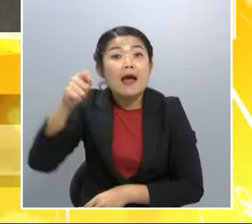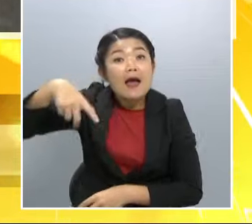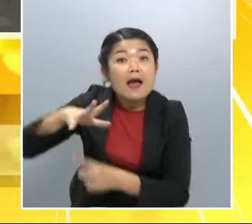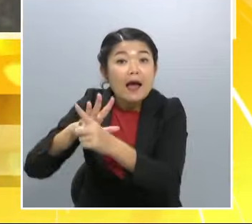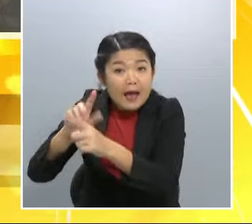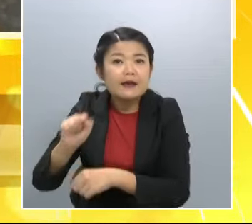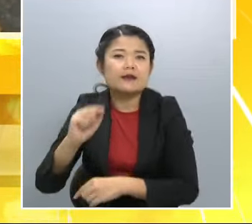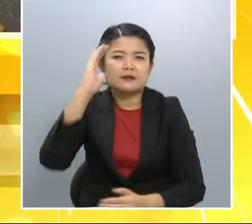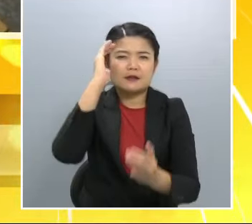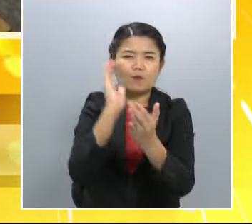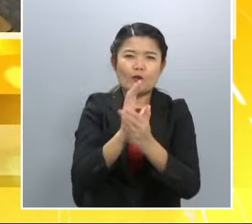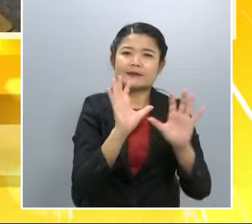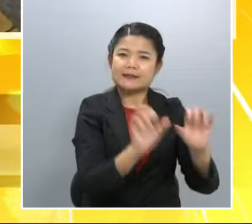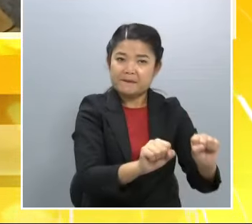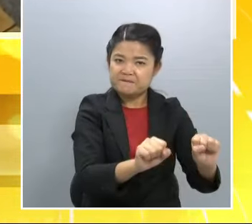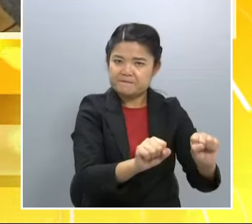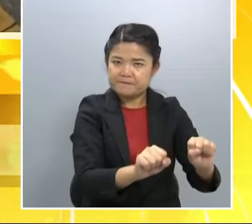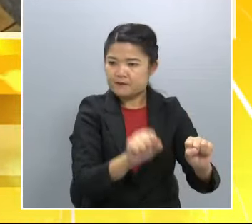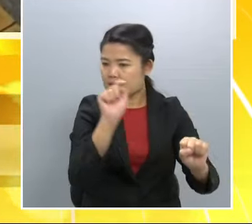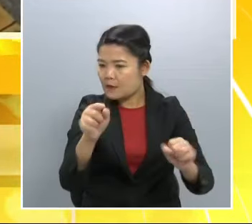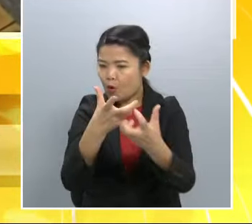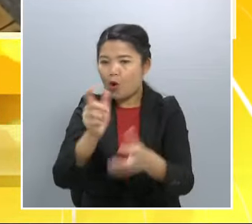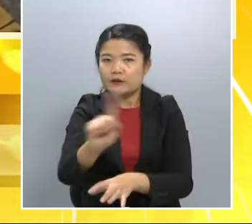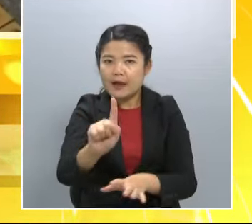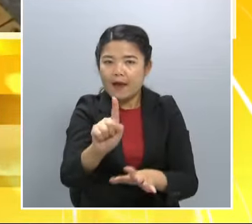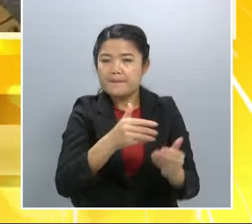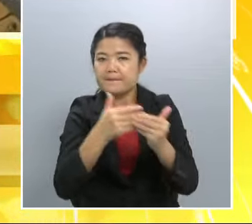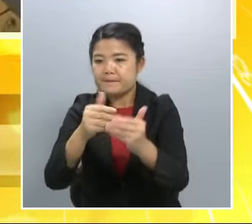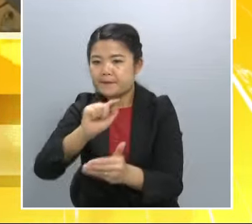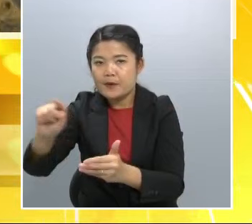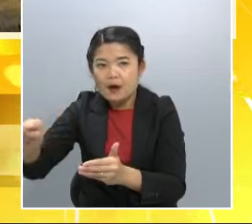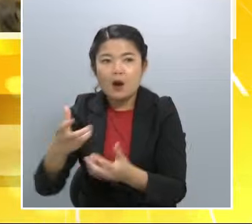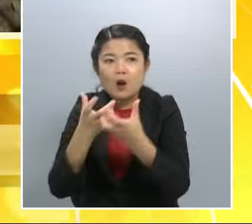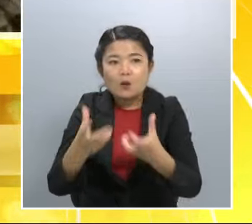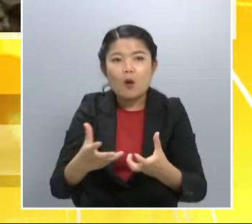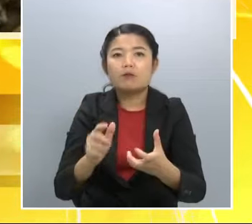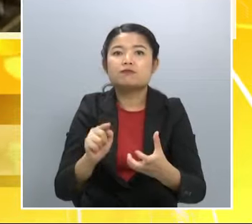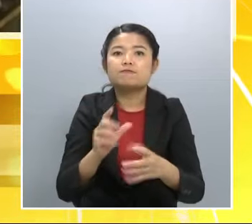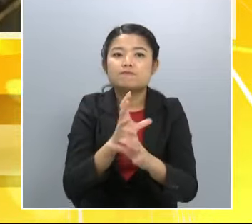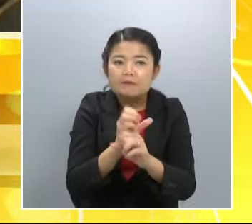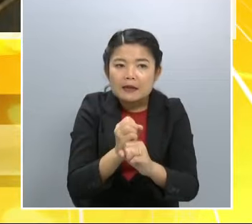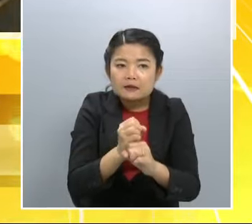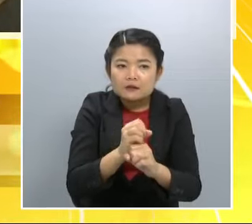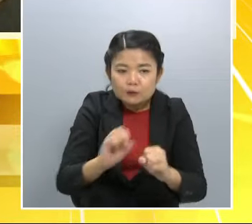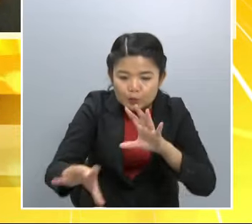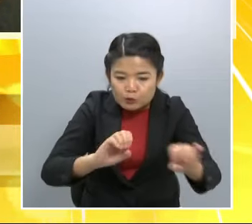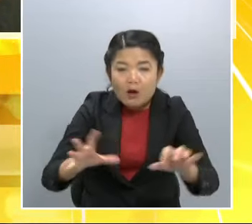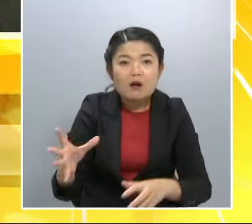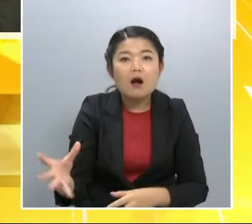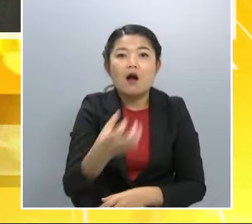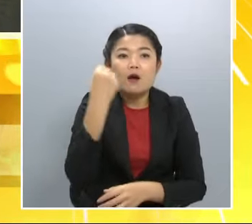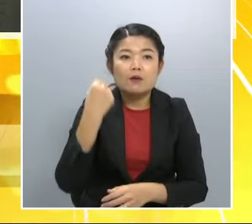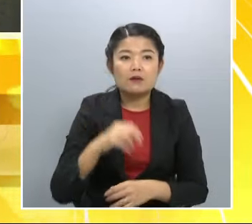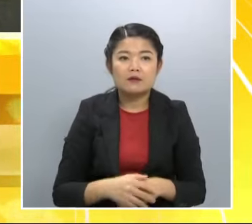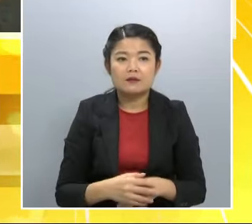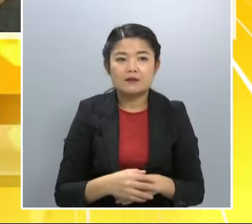คุมตัวนายธันวาไปชี้อุปกรณ์แล้วก็ตามไปยึดเศษองค์พระพรหมซึ่งแผ่นทองเหลืองถูก